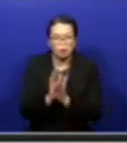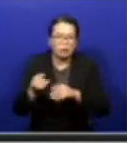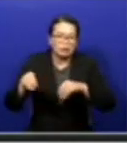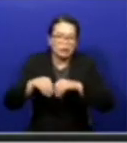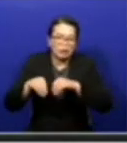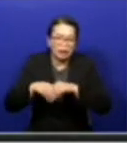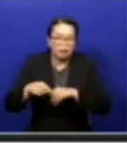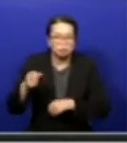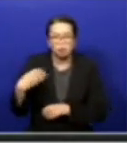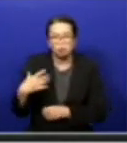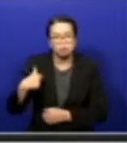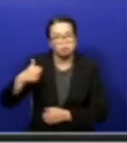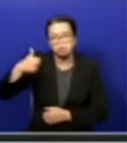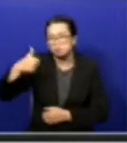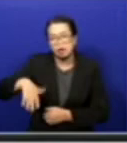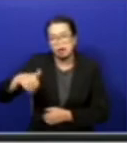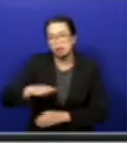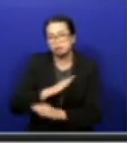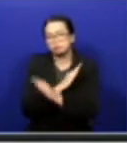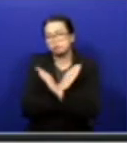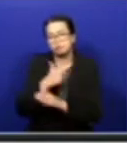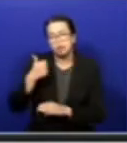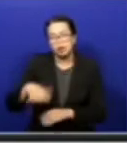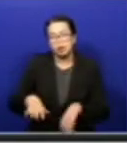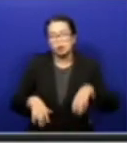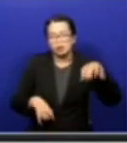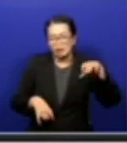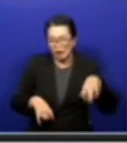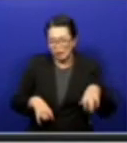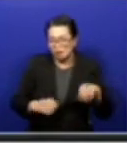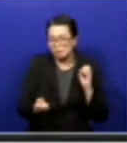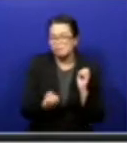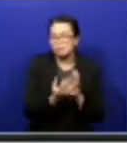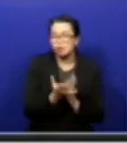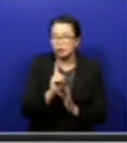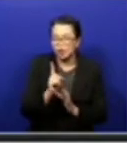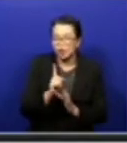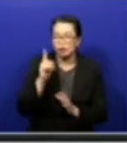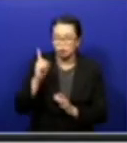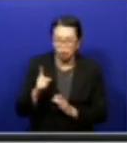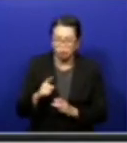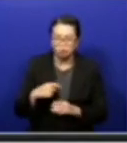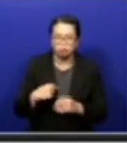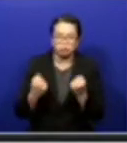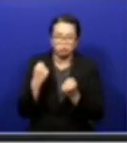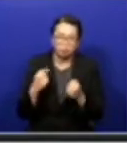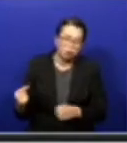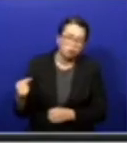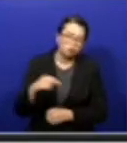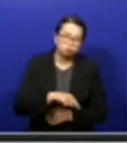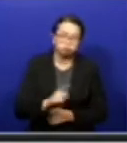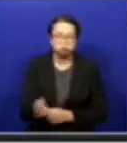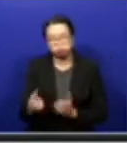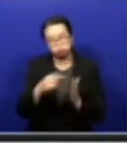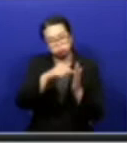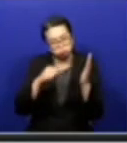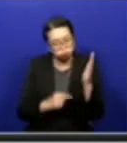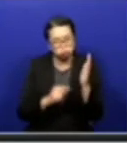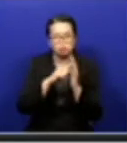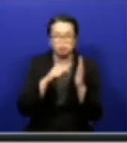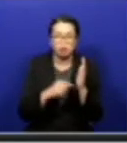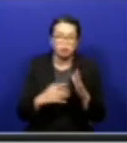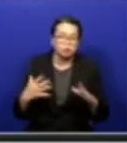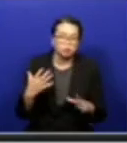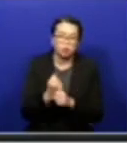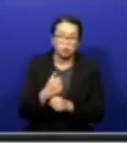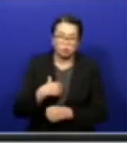ล้ๆก็ถูกปฏิเสธว่าต้องไปที่โน่นเสร็จแล้วก็วิ่งไปวิ่งมาผลสุดท้ายคนที่อยากแก้งความ